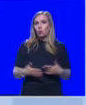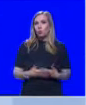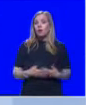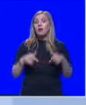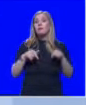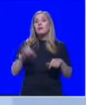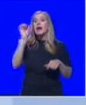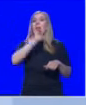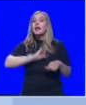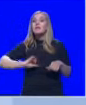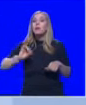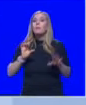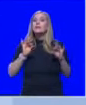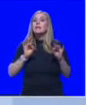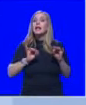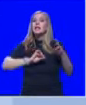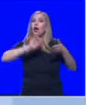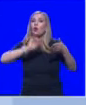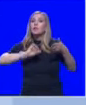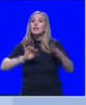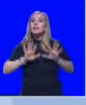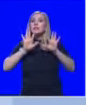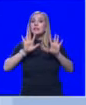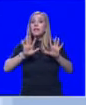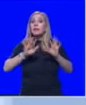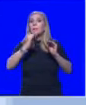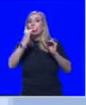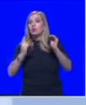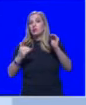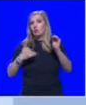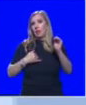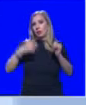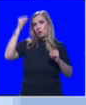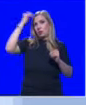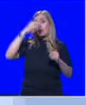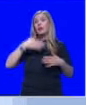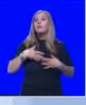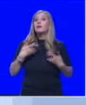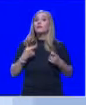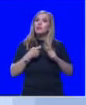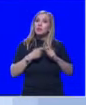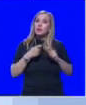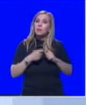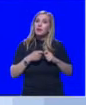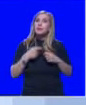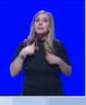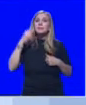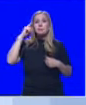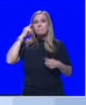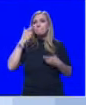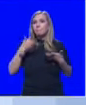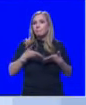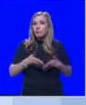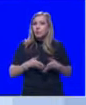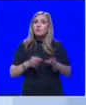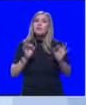Европа средният джини коефициент е с 10 пункта по-нисък от нашия. Така че има какво да се направи и ми се струва, че